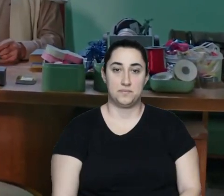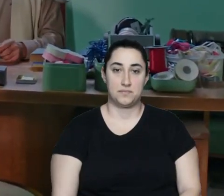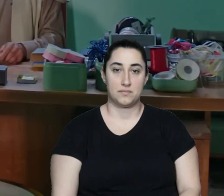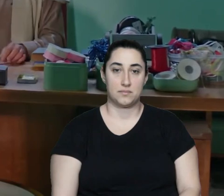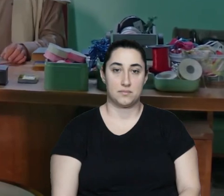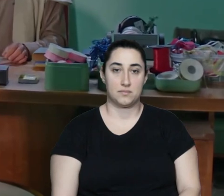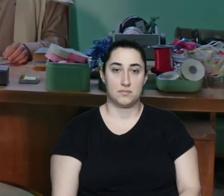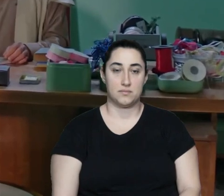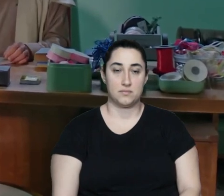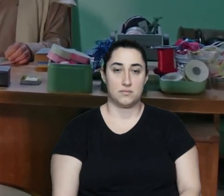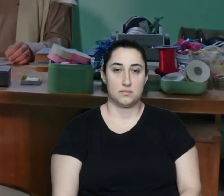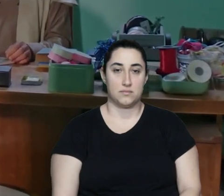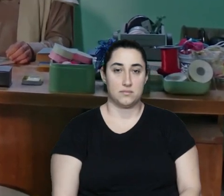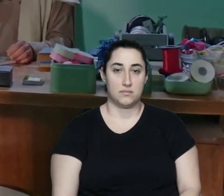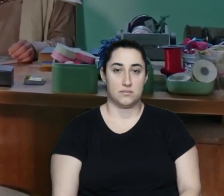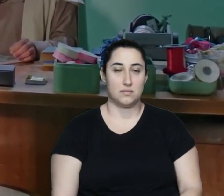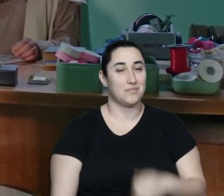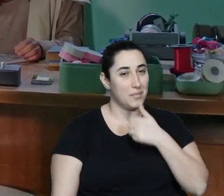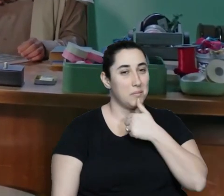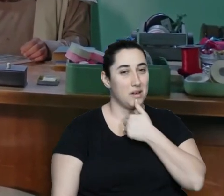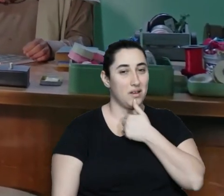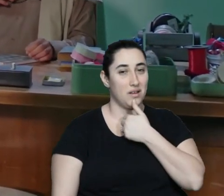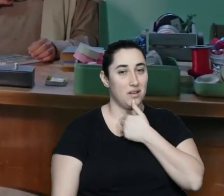Settar kitabı kapattı. Ah, baba,